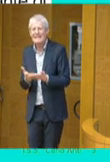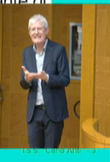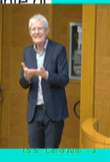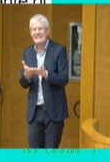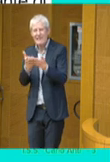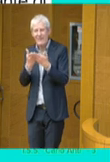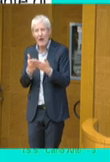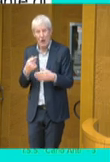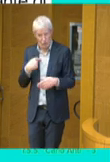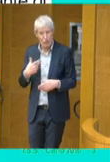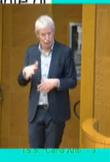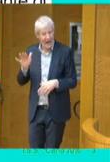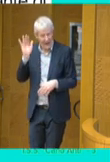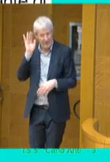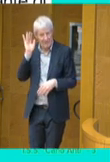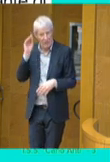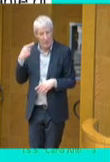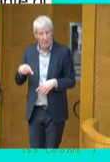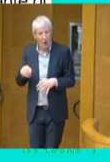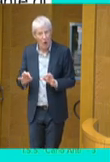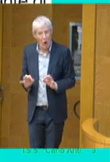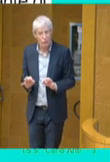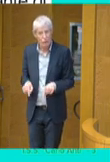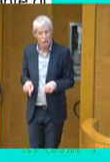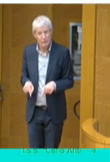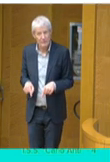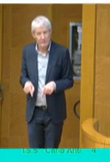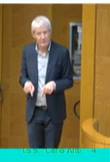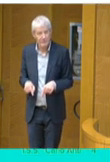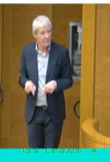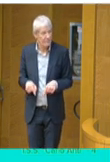sentito ribadire questo concetto proprio quest'oggi qui.